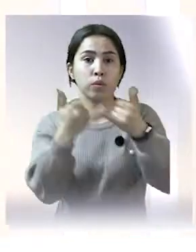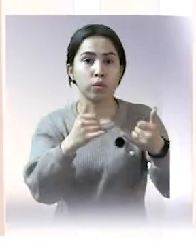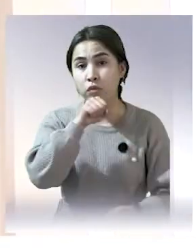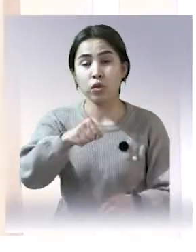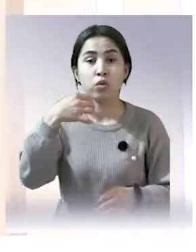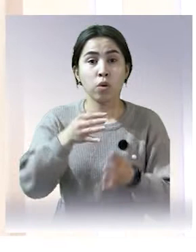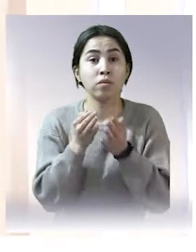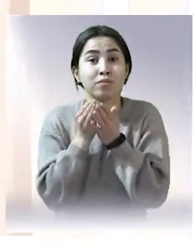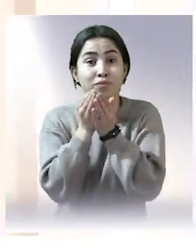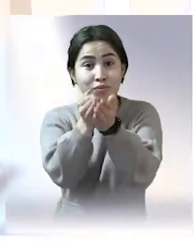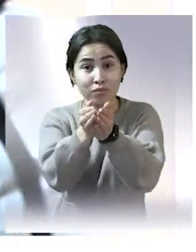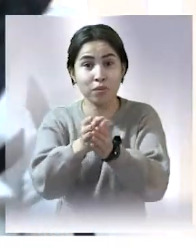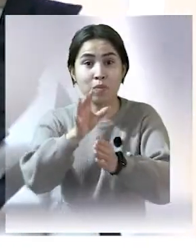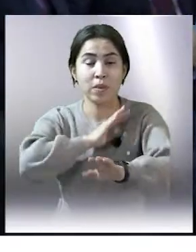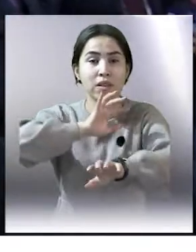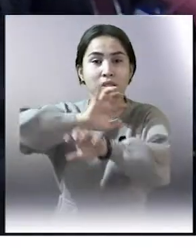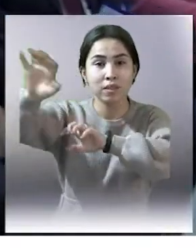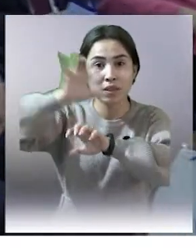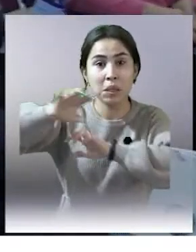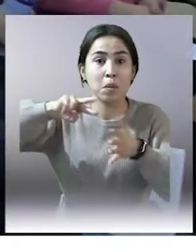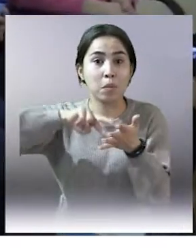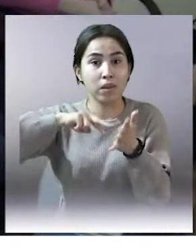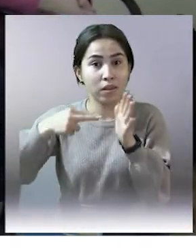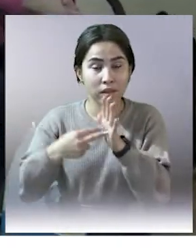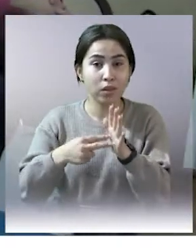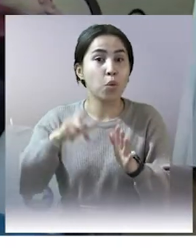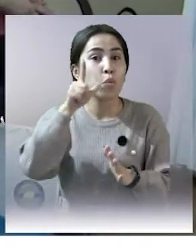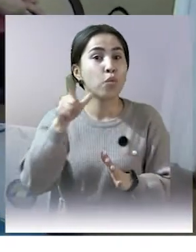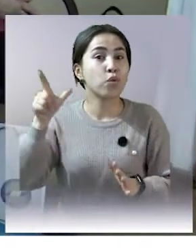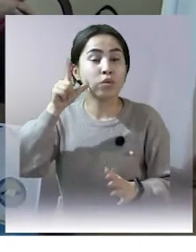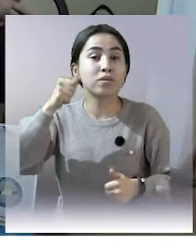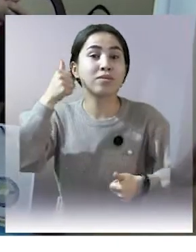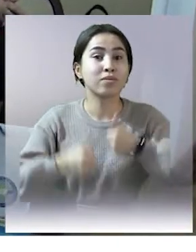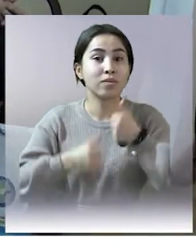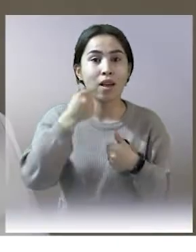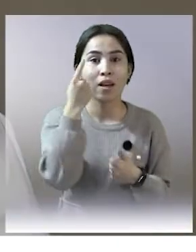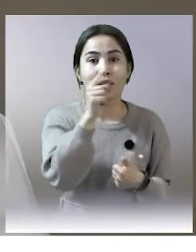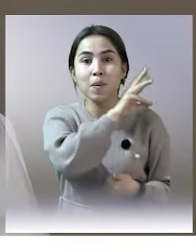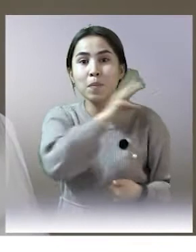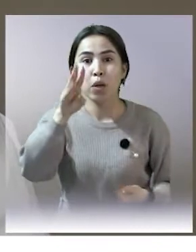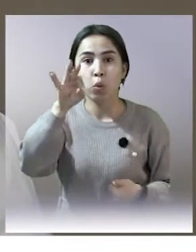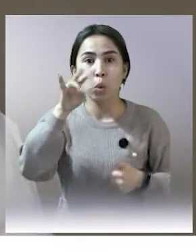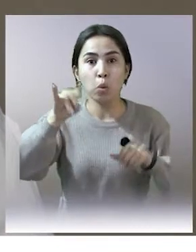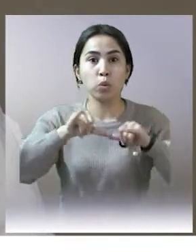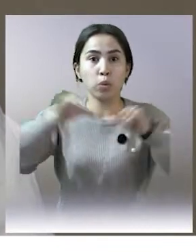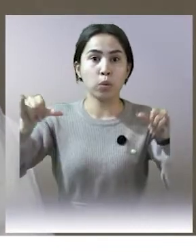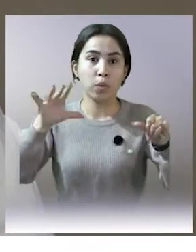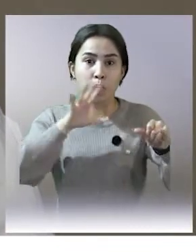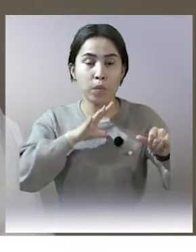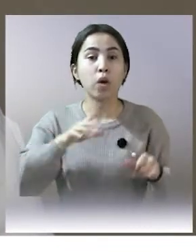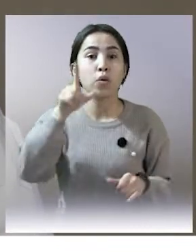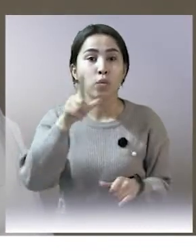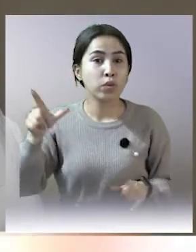Өрлеу орталығы 2012 жылы құрылып, ұстаз мәртебесін арттыруға барынша қызмет етіп келеді. Биылғы жылы білім беру